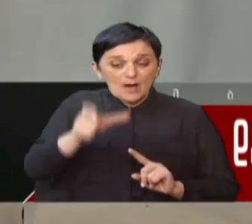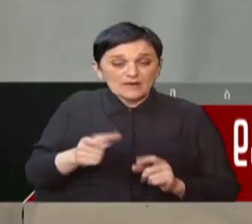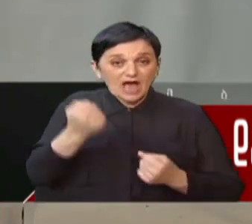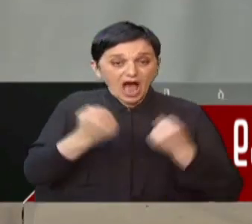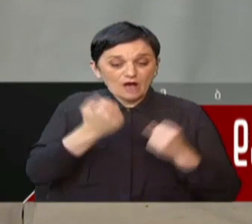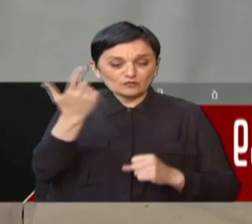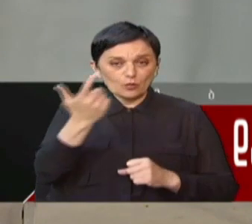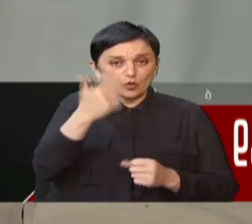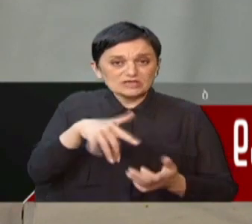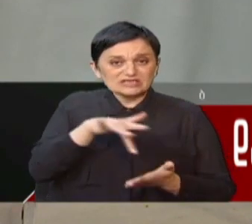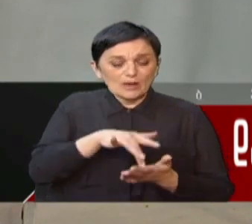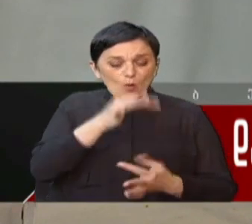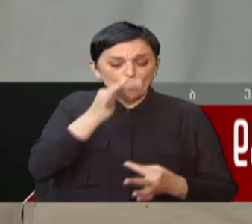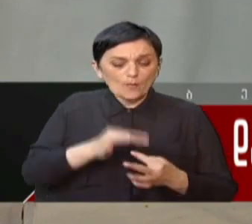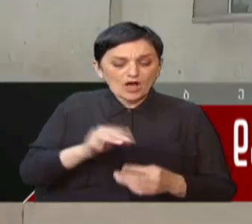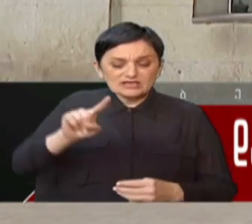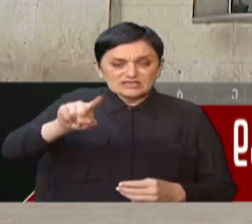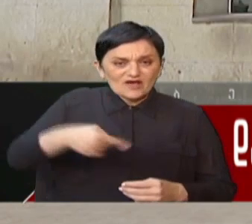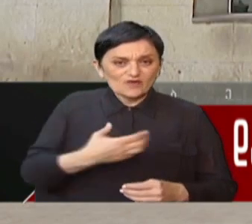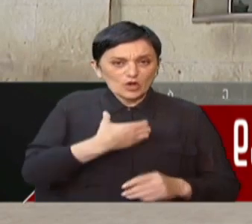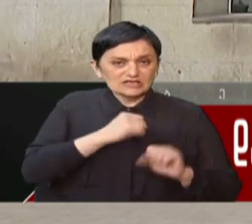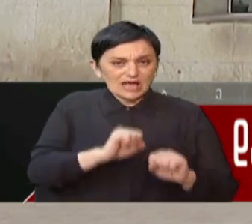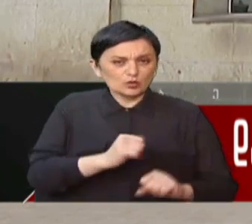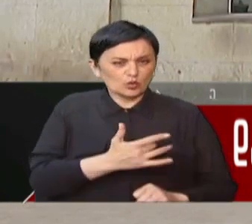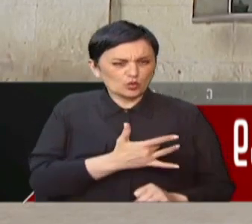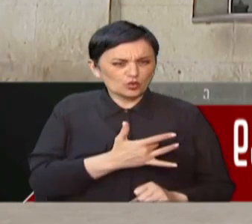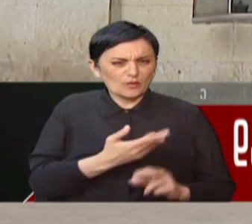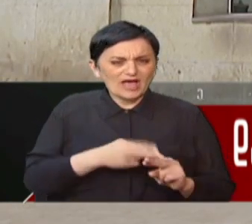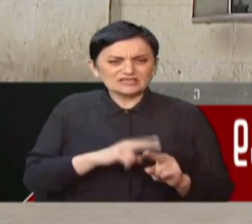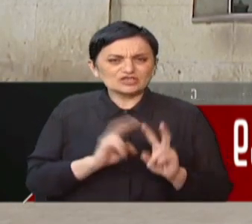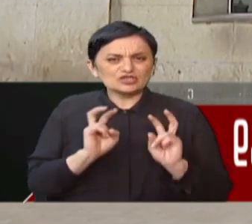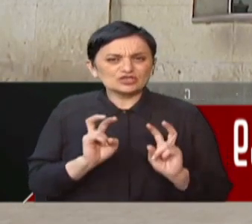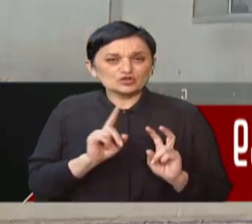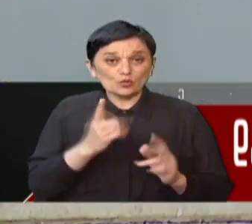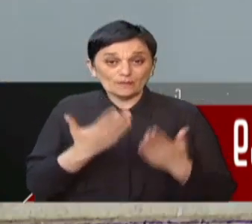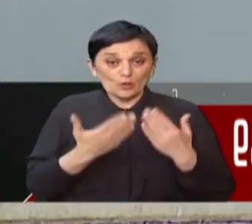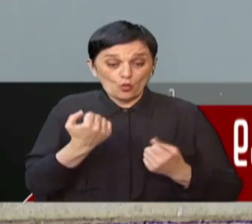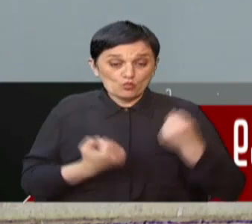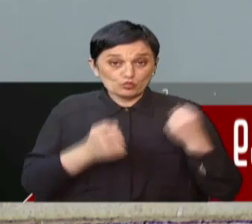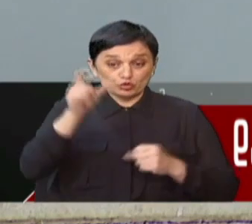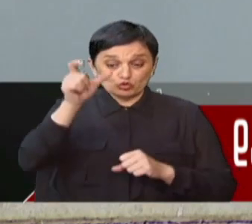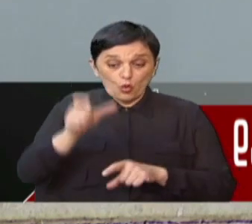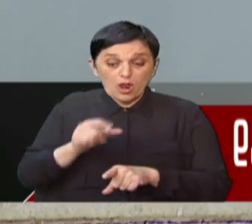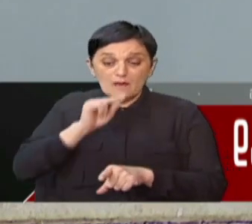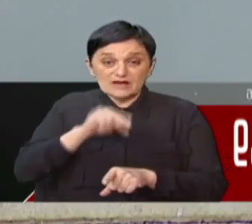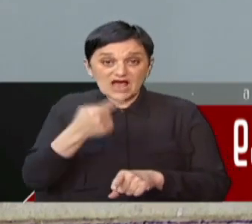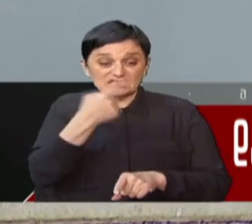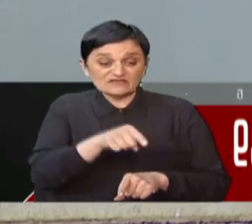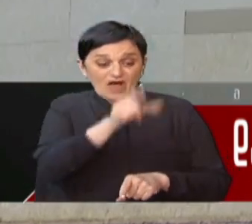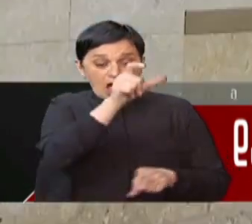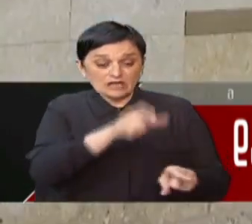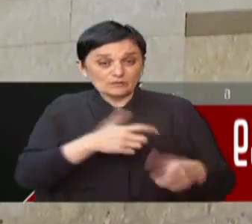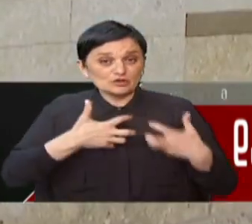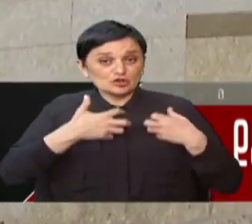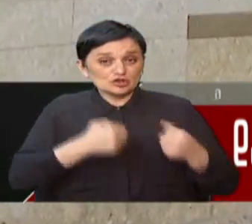ავტომფლობელის სამოქალაქო პასუხისმგებლობის სავალდებულო დაზღვევას გულისხმობს. ეს ნიშნავს იმას, რომ თუ კი მძღოლის ბრალეულობით სხვა ადამიანის